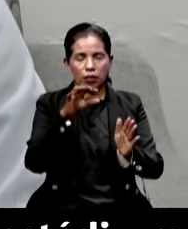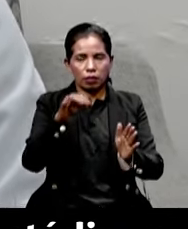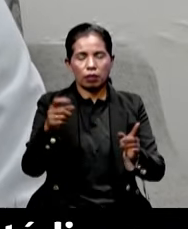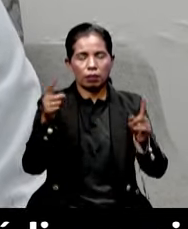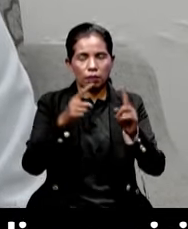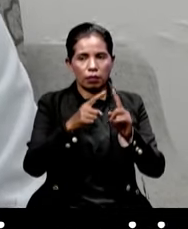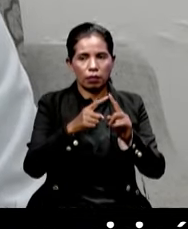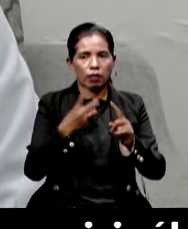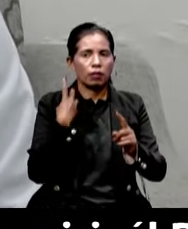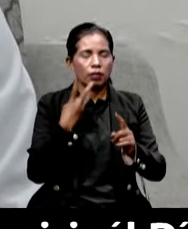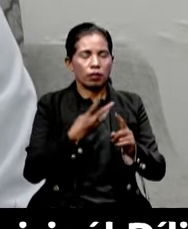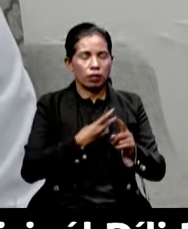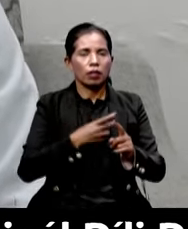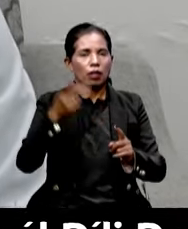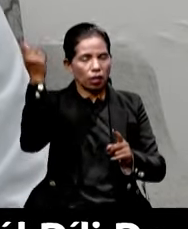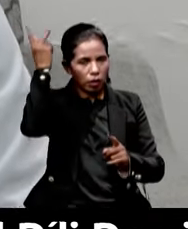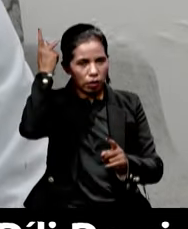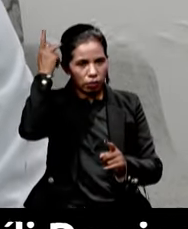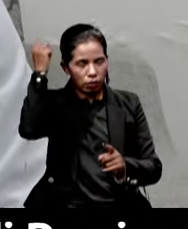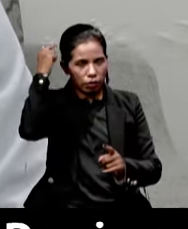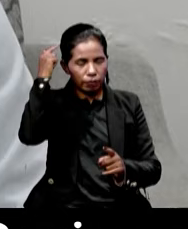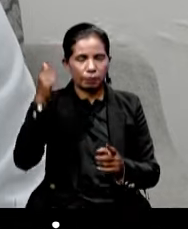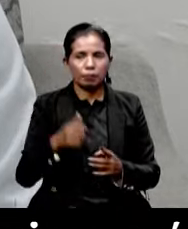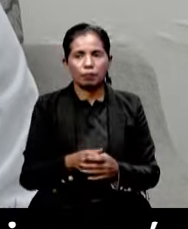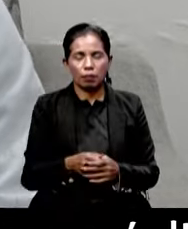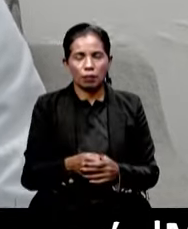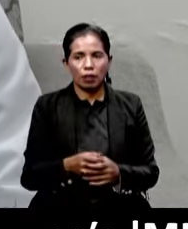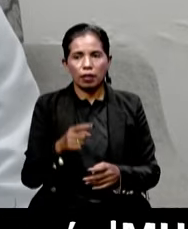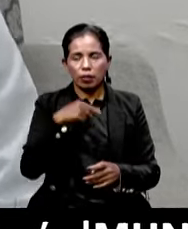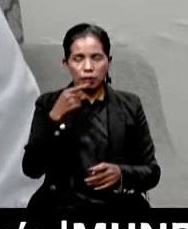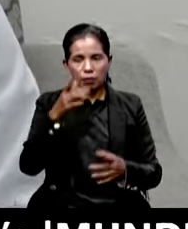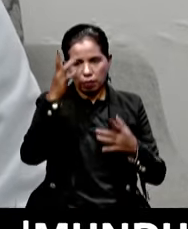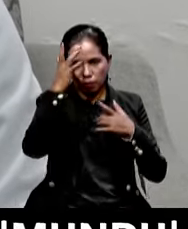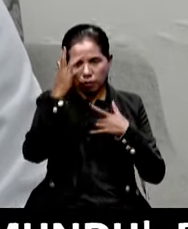struk mai hai tene kakutak basar ni bema